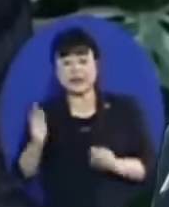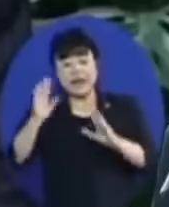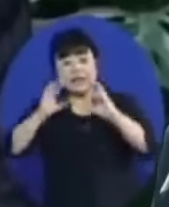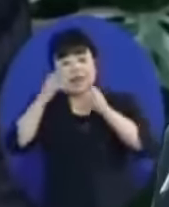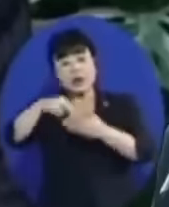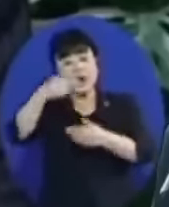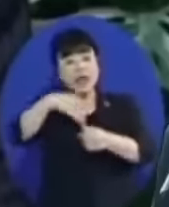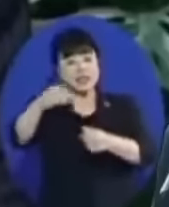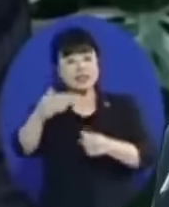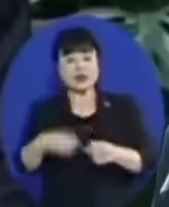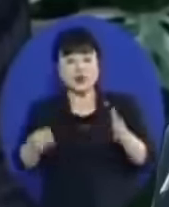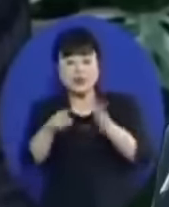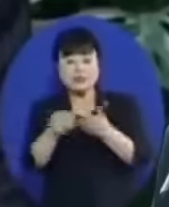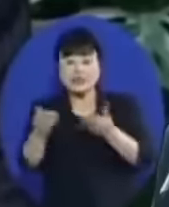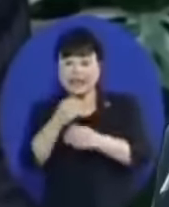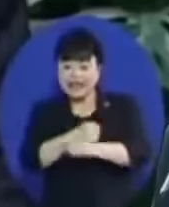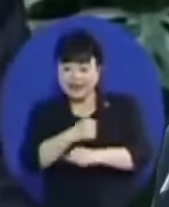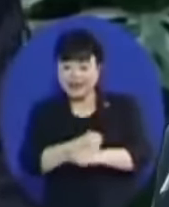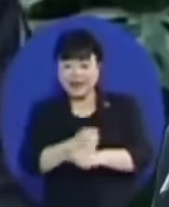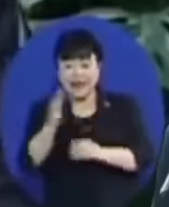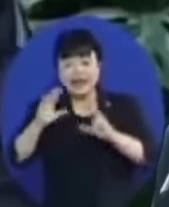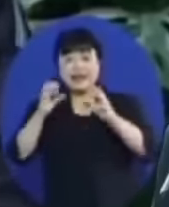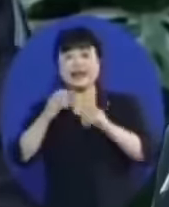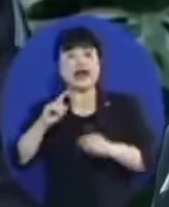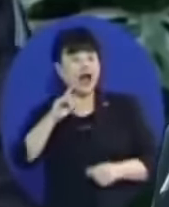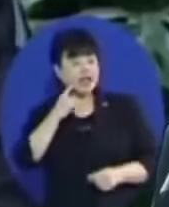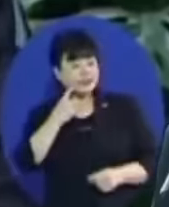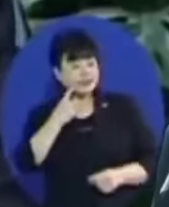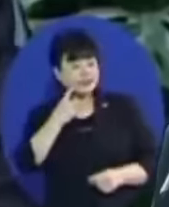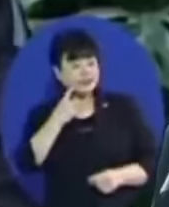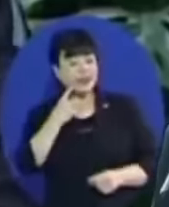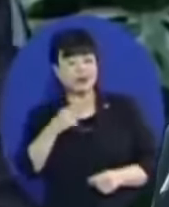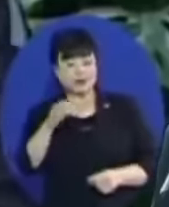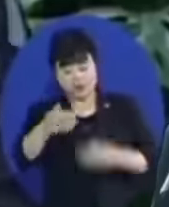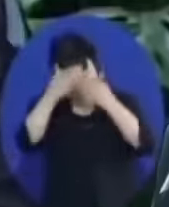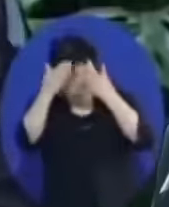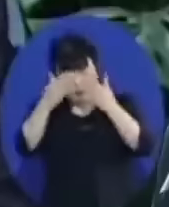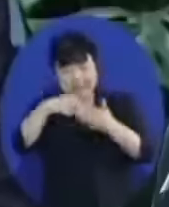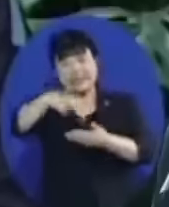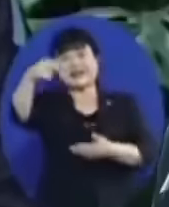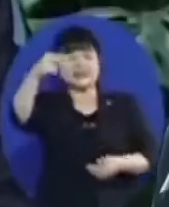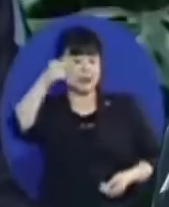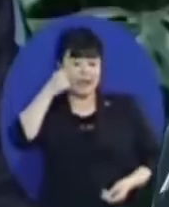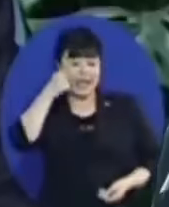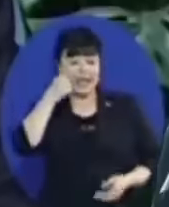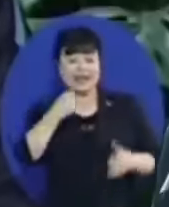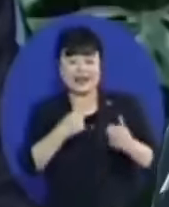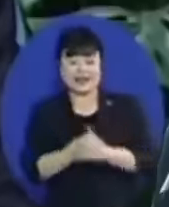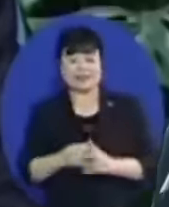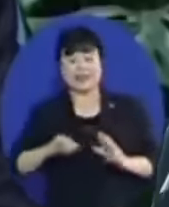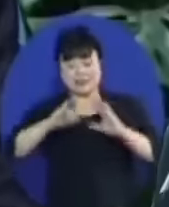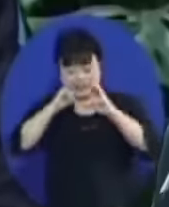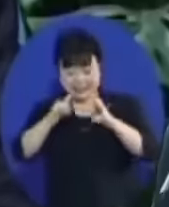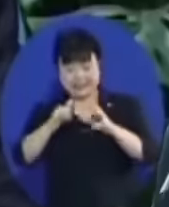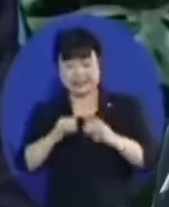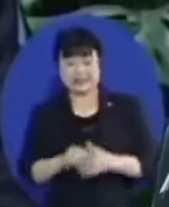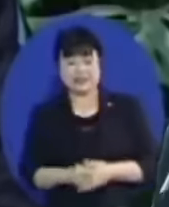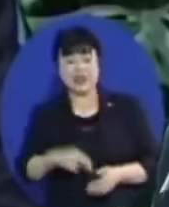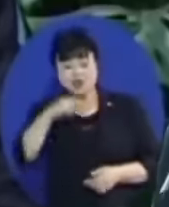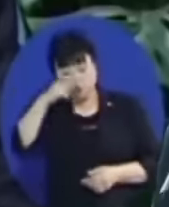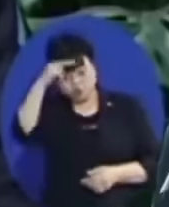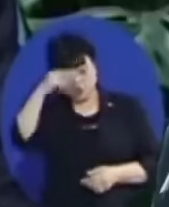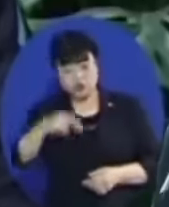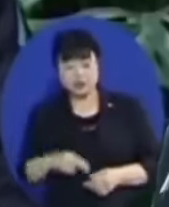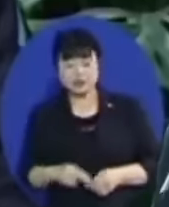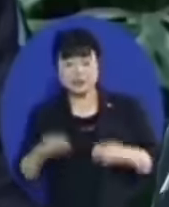가기 위해서 일을 해야 된다. 천국같이 아름다운 곳에 공짜로 갈 수가 없다. 이 세상에 선술집에 가서 한